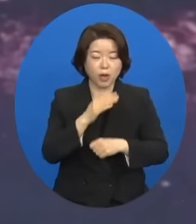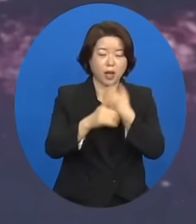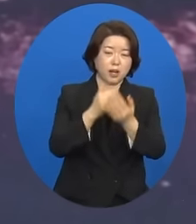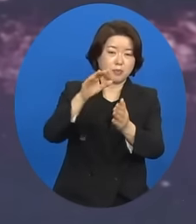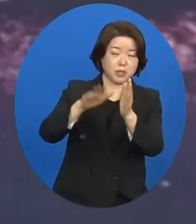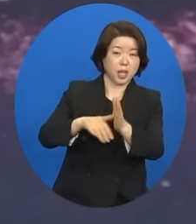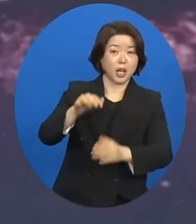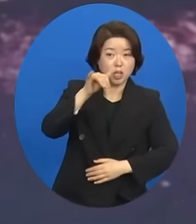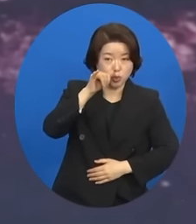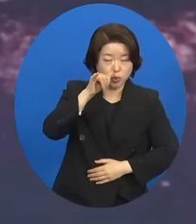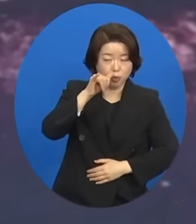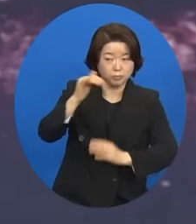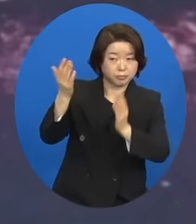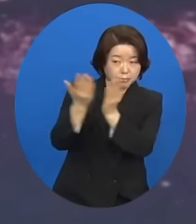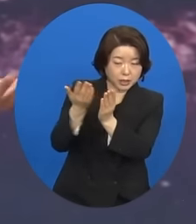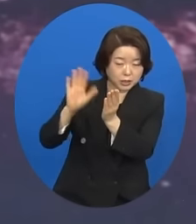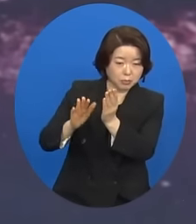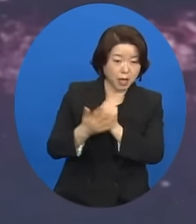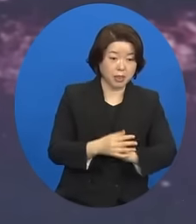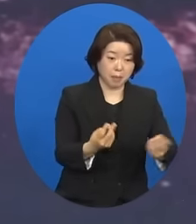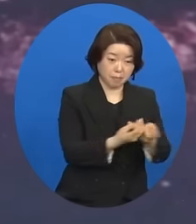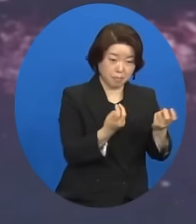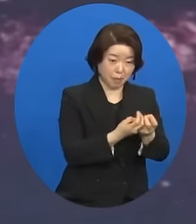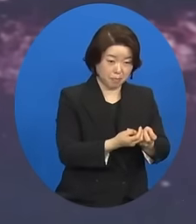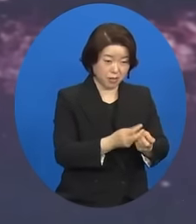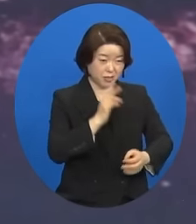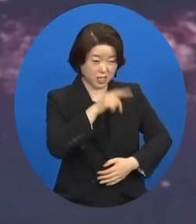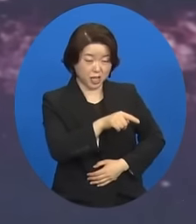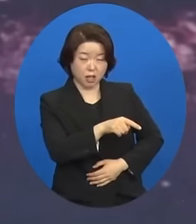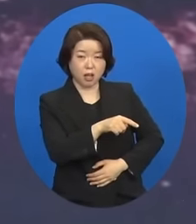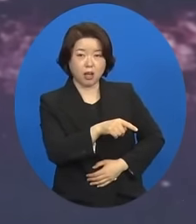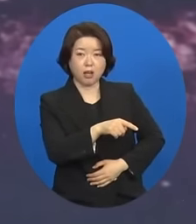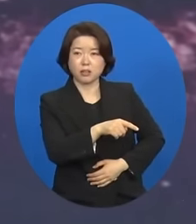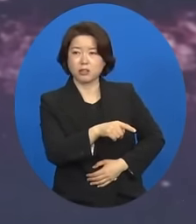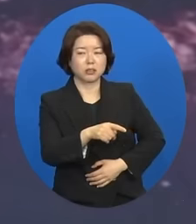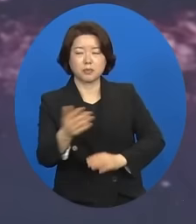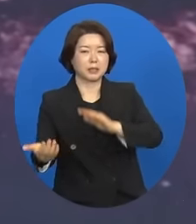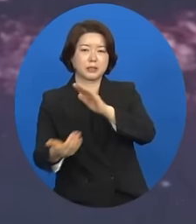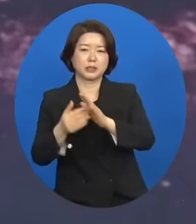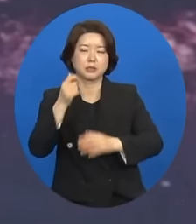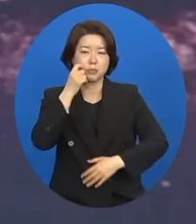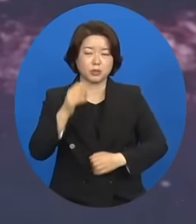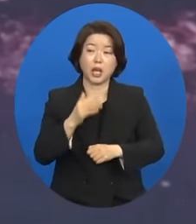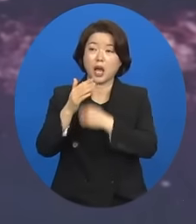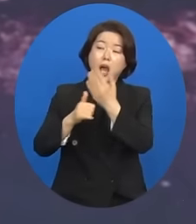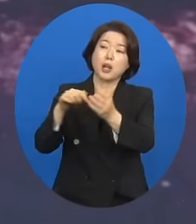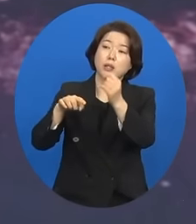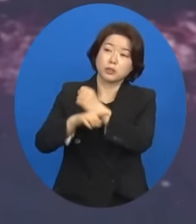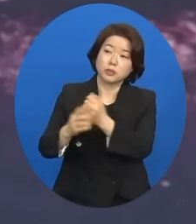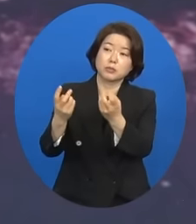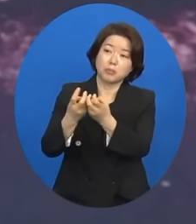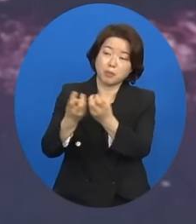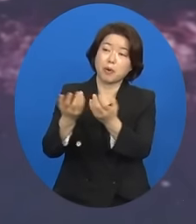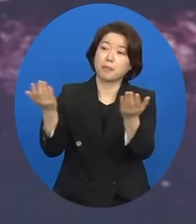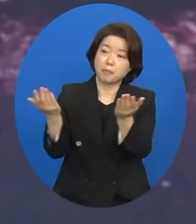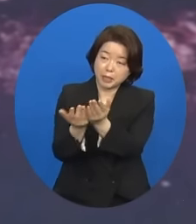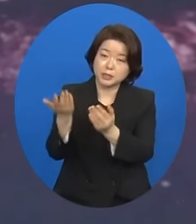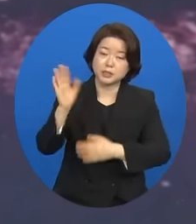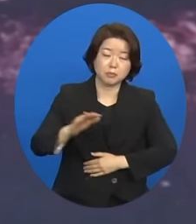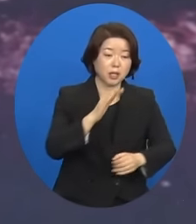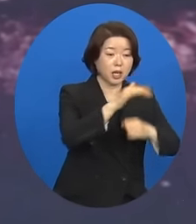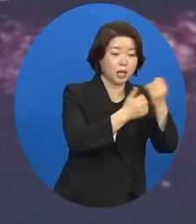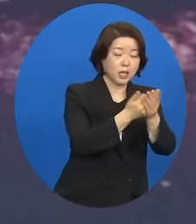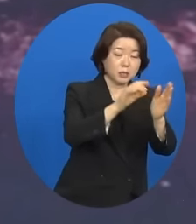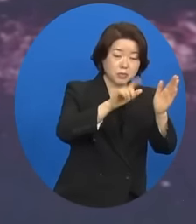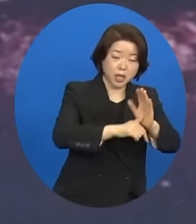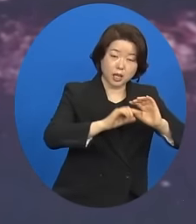맞아도 수단과 방법이 틀렸으면 아닌 거예요 아무리 하나님의 뜻이 있고 수단이 맞아도 하나님의 때가 아니면